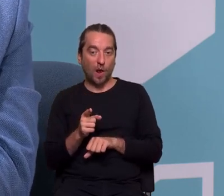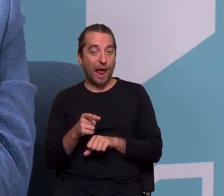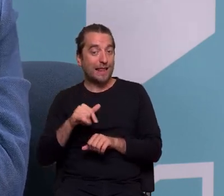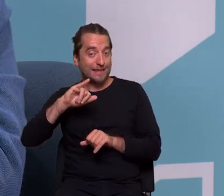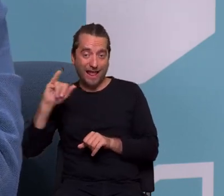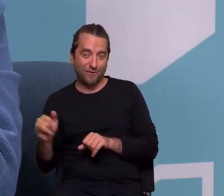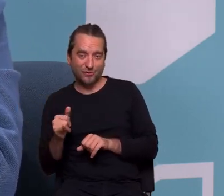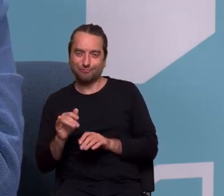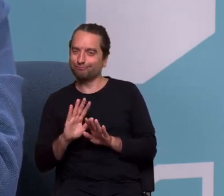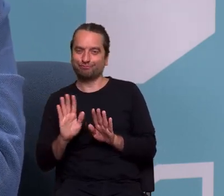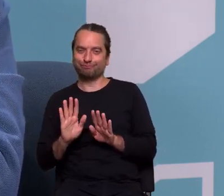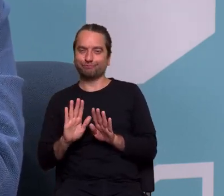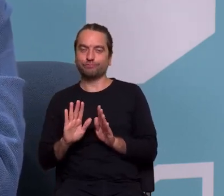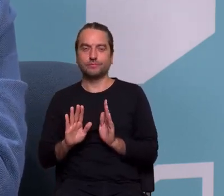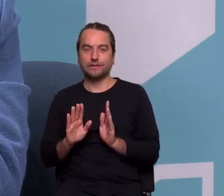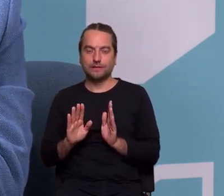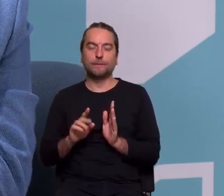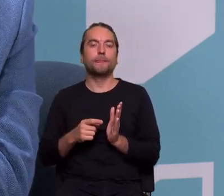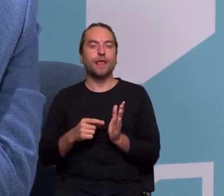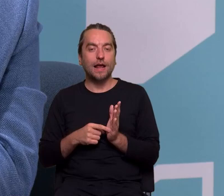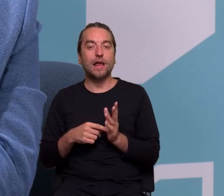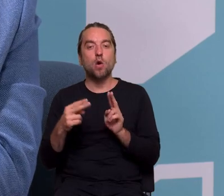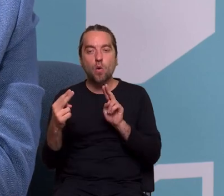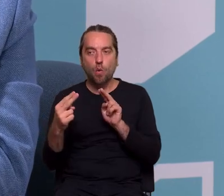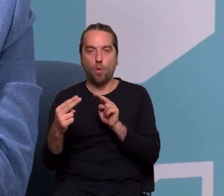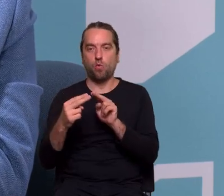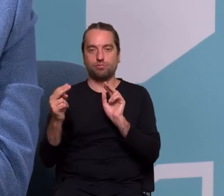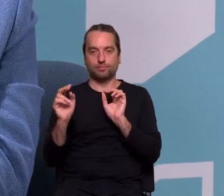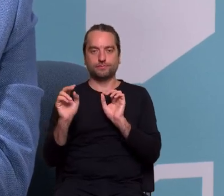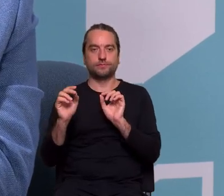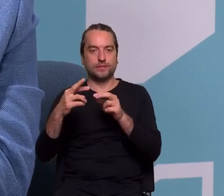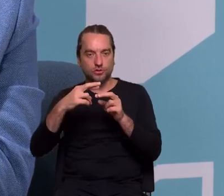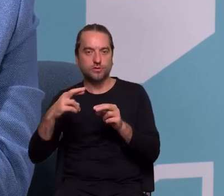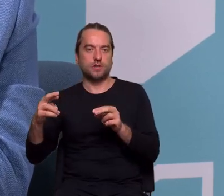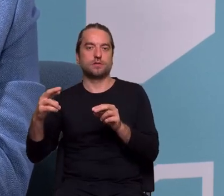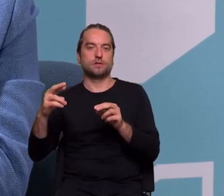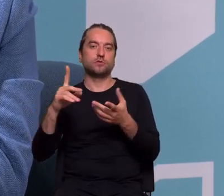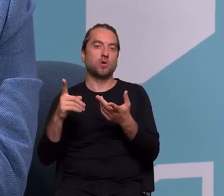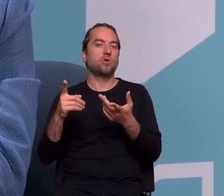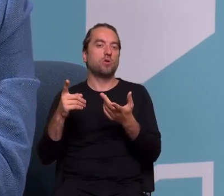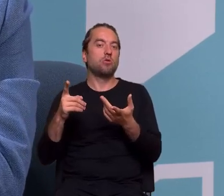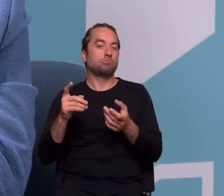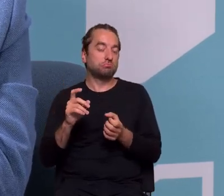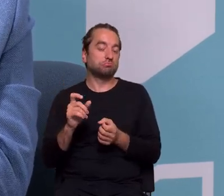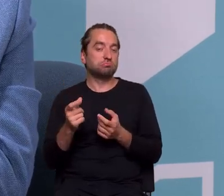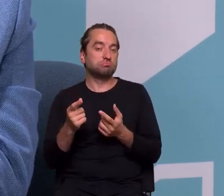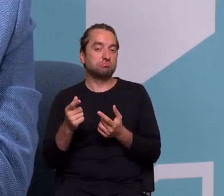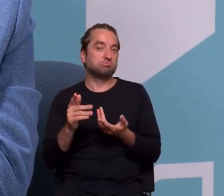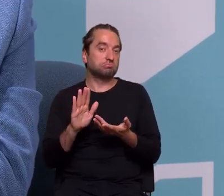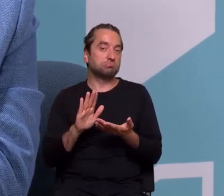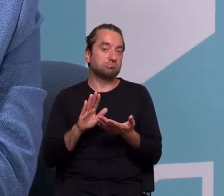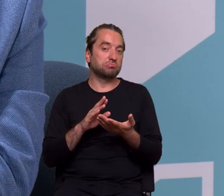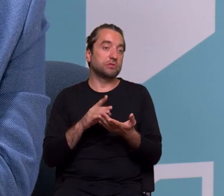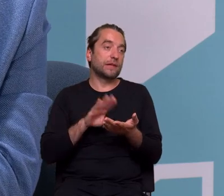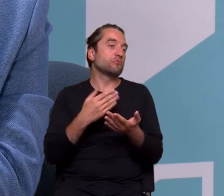koniecznie pojawia, ale kontakt z tego typu rzeczami, bo to dotyczy bardzo różnych sytuacji. Myśmy mówili tu oczywiście o kontekście rzeczy